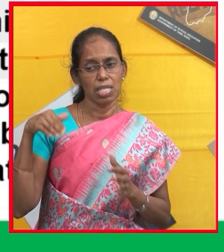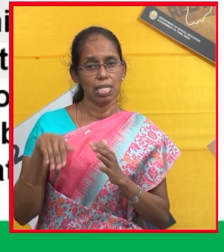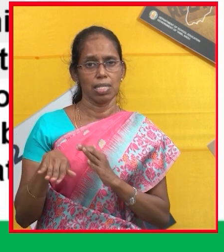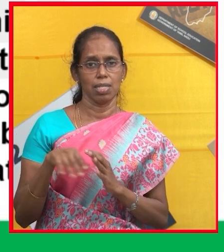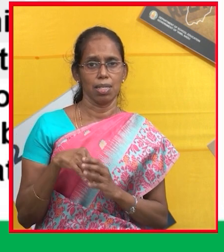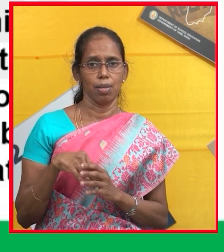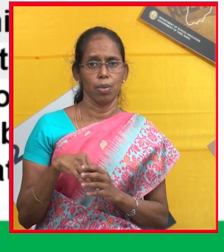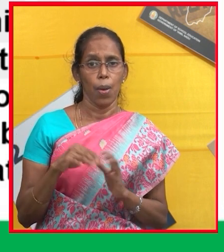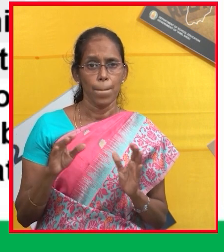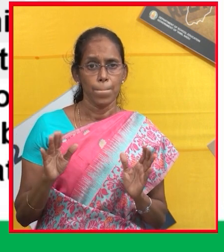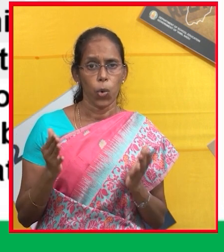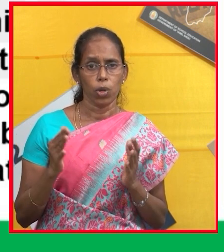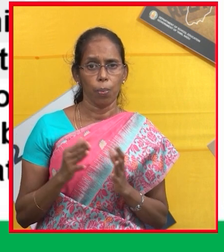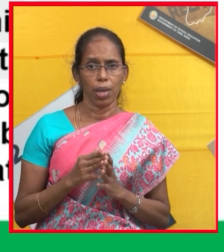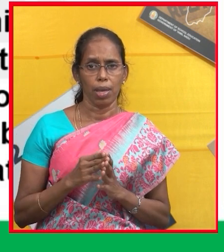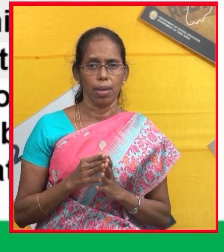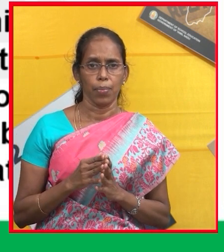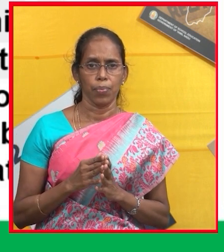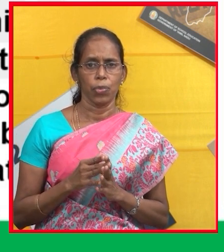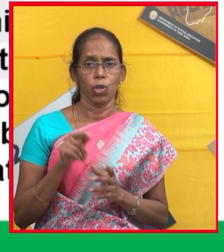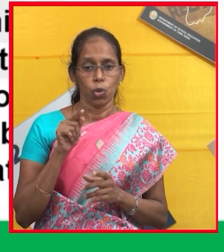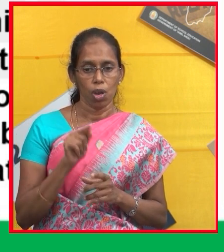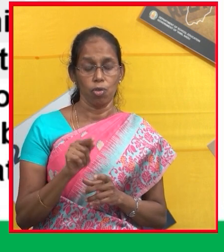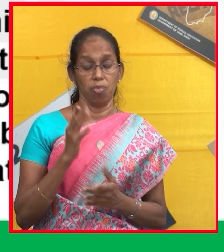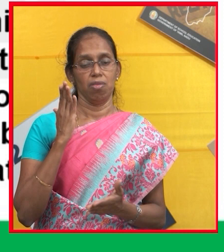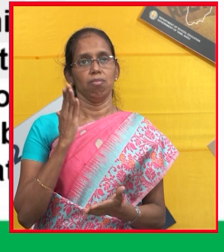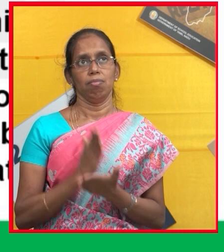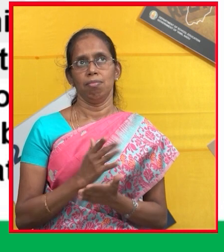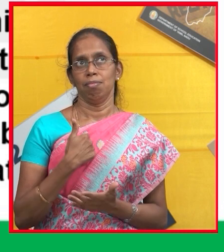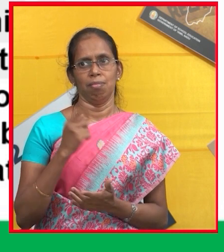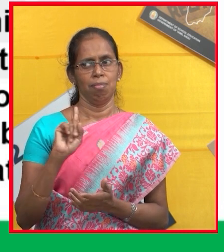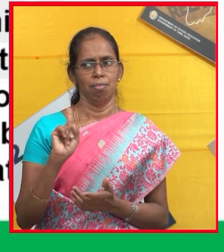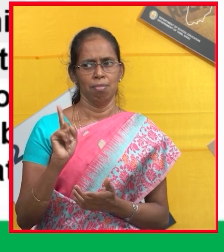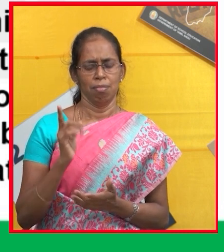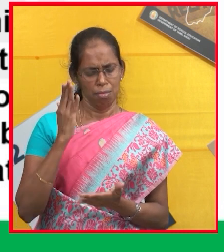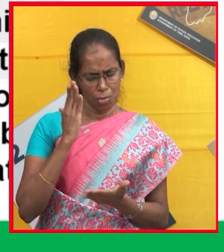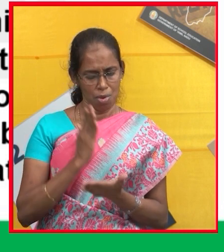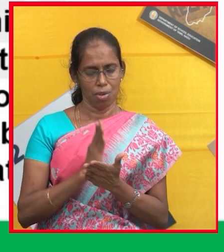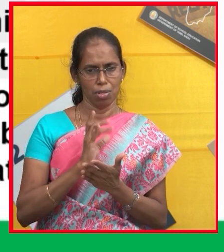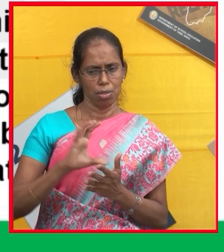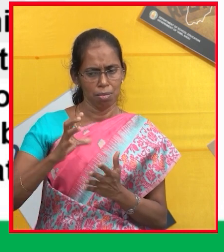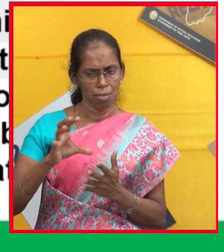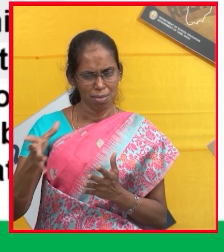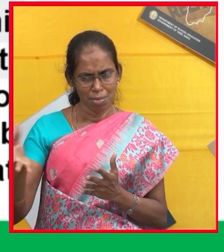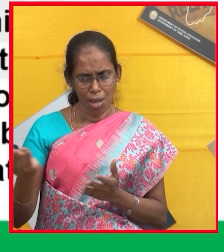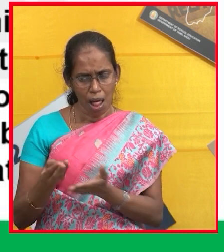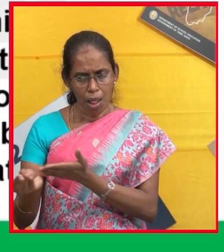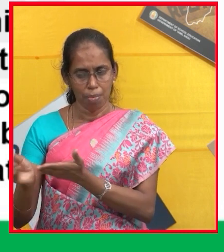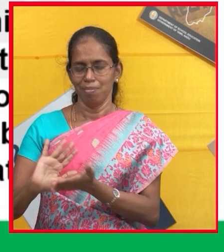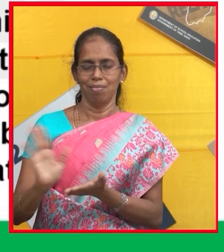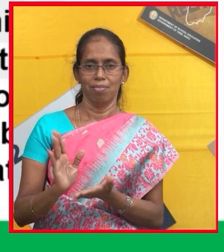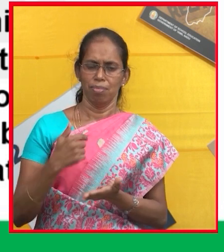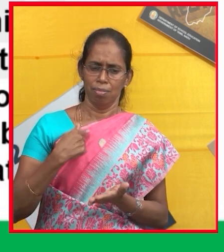something poked me and said that you have to be honest with yourself and this expedition has to be done with